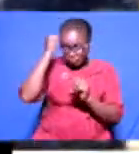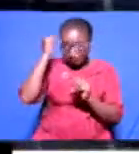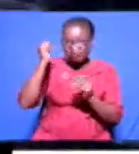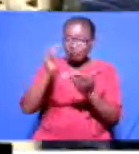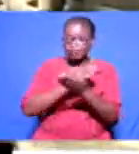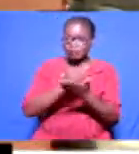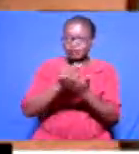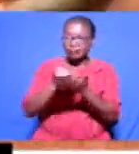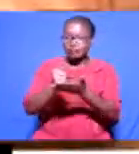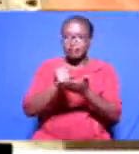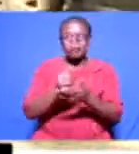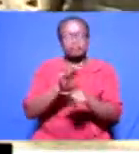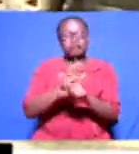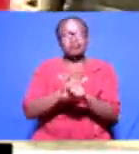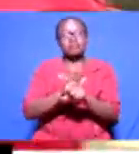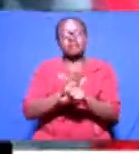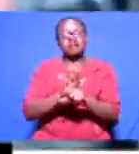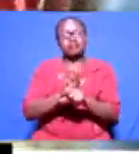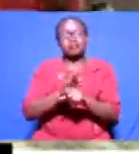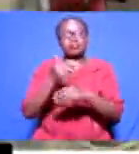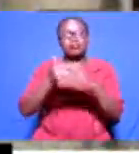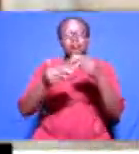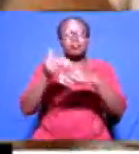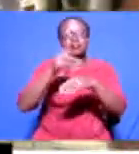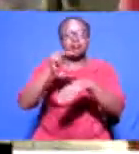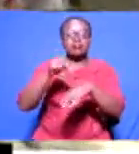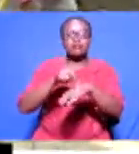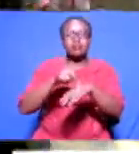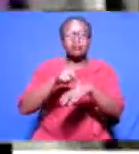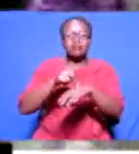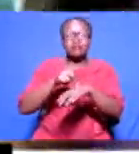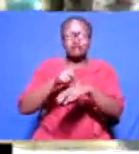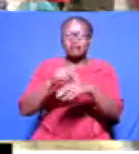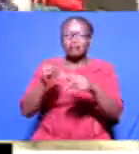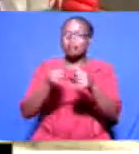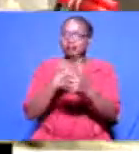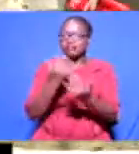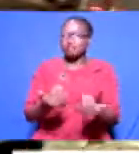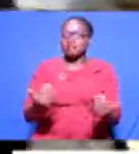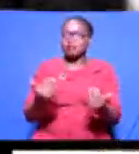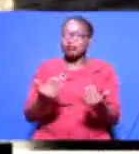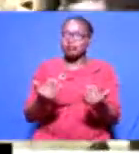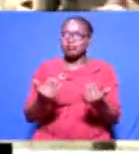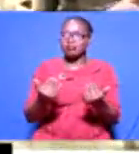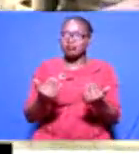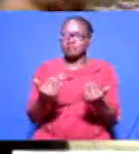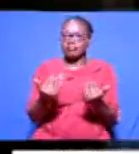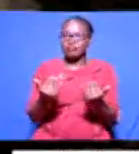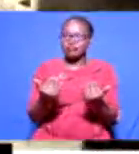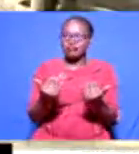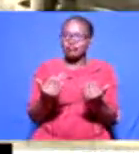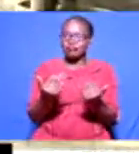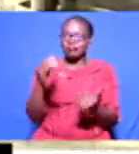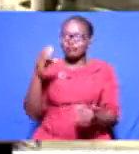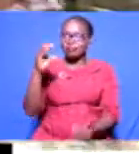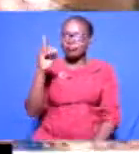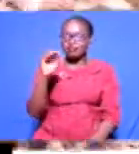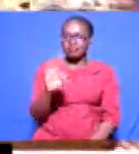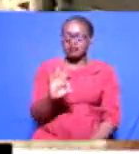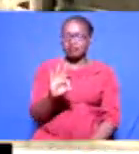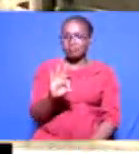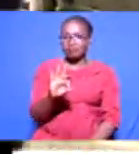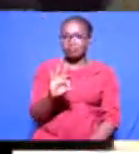sana upande wa ujenzi wa taifa. Kiti ya kwanza alifumbua upande wa CDF,